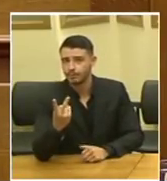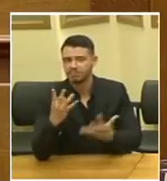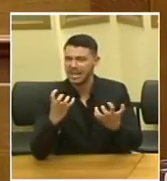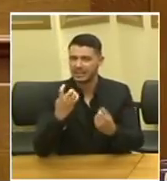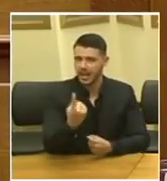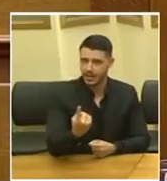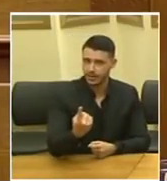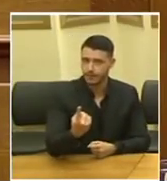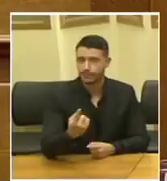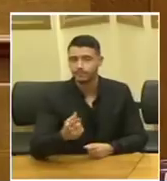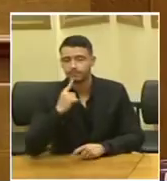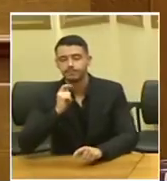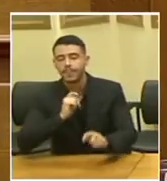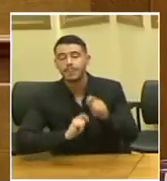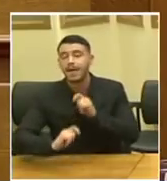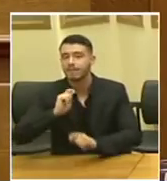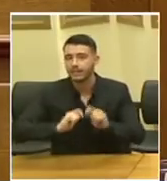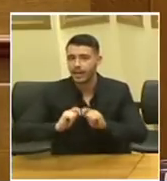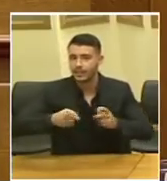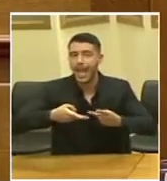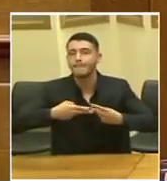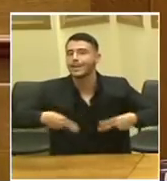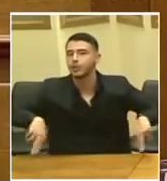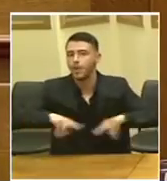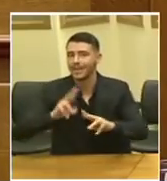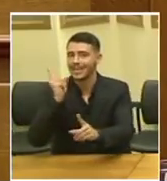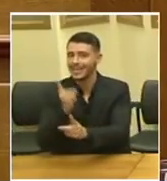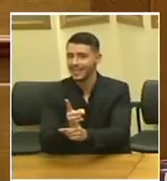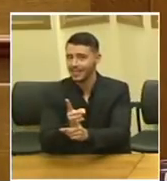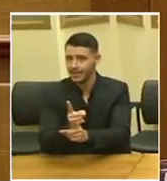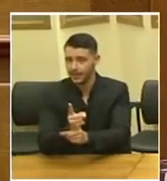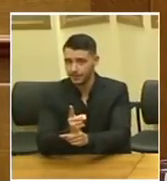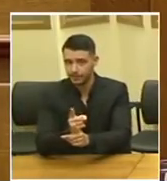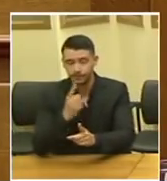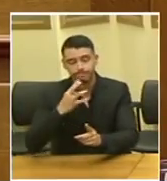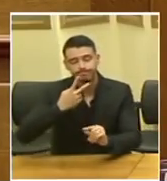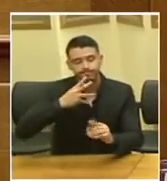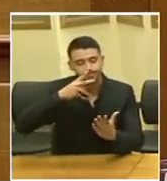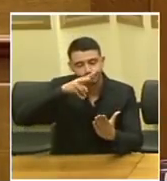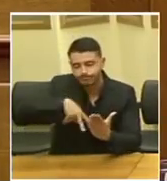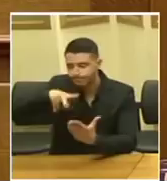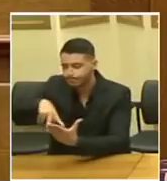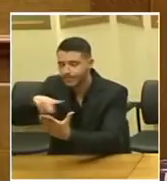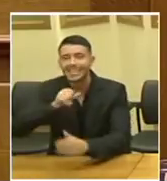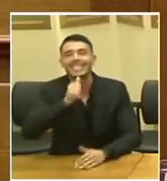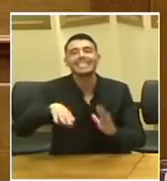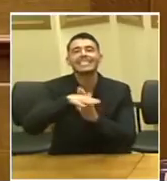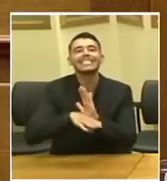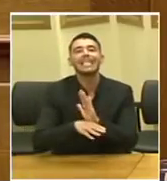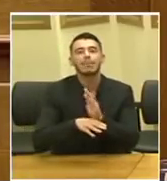να φτιάξει την Επιτροπή Πάντατερ, η οποία θα έβλεπε αν τα συντάγματα αυτών των κρατών έχουν αλυτρωτισμό ή